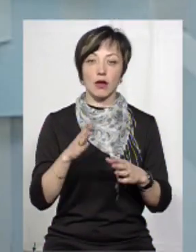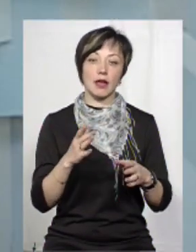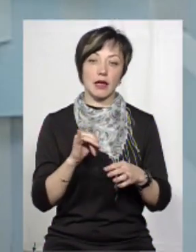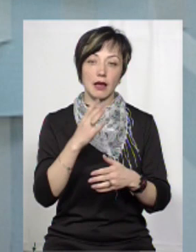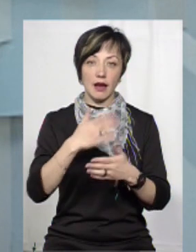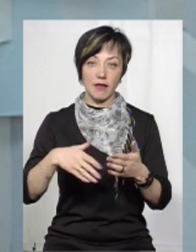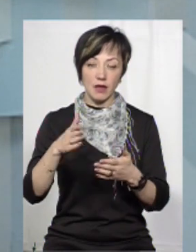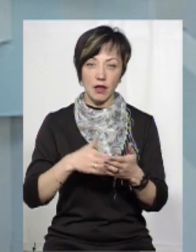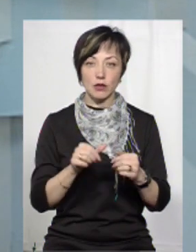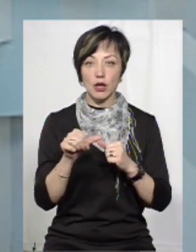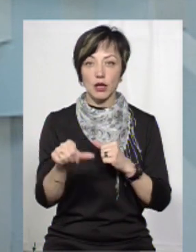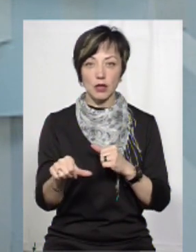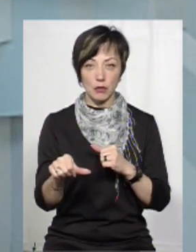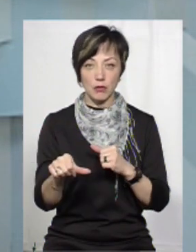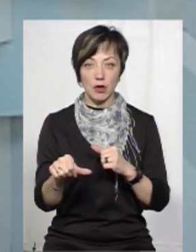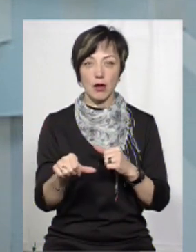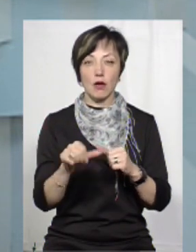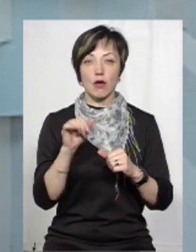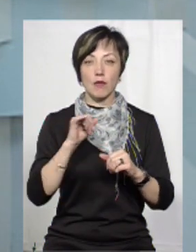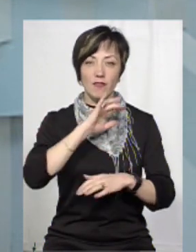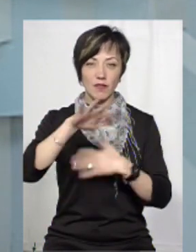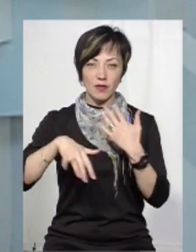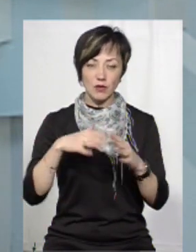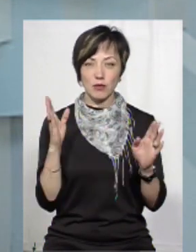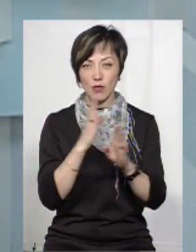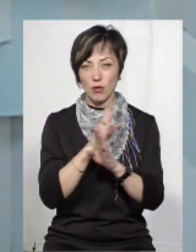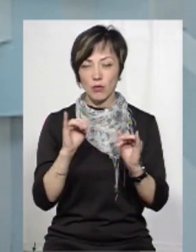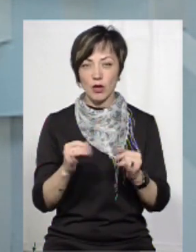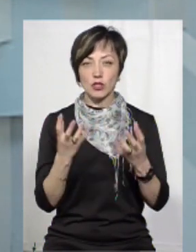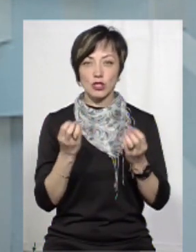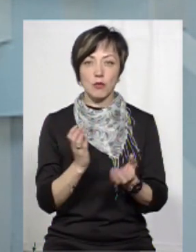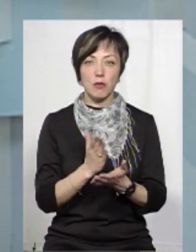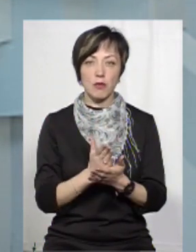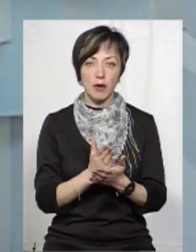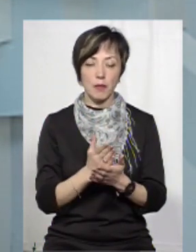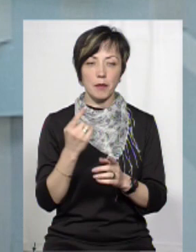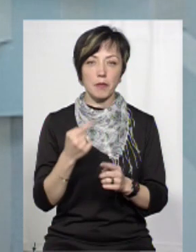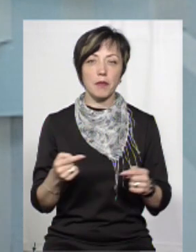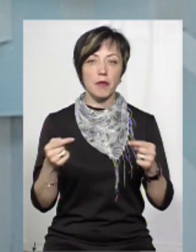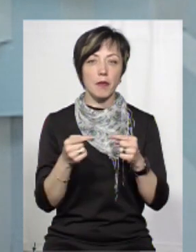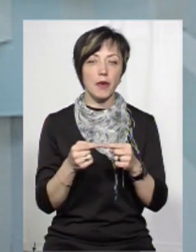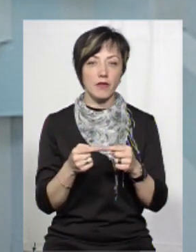ліквідацію. Тобто, крім негоди, ми ще маємо певні